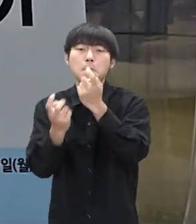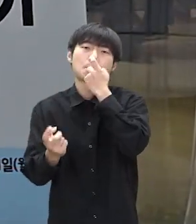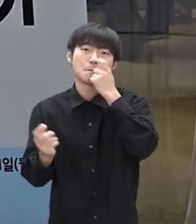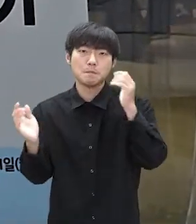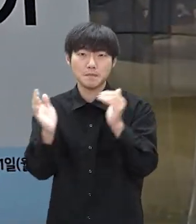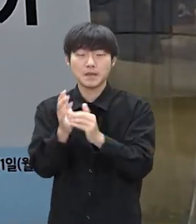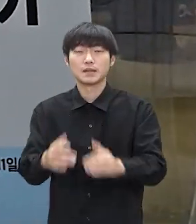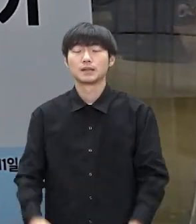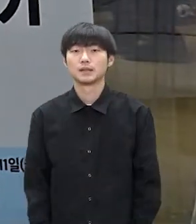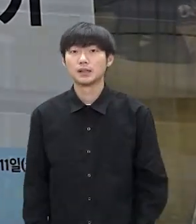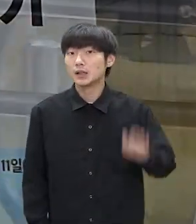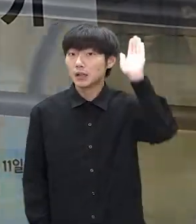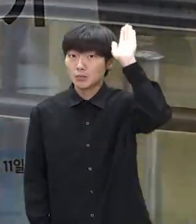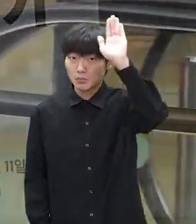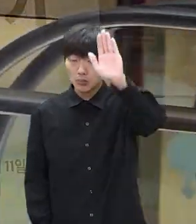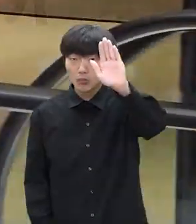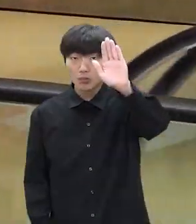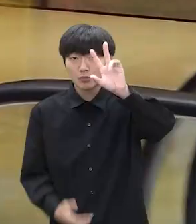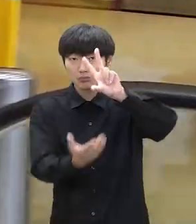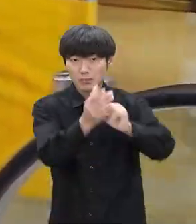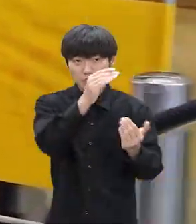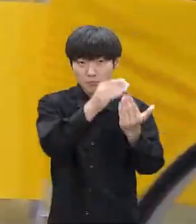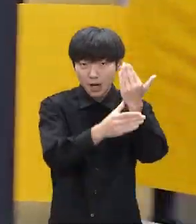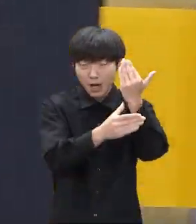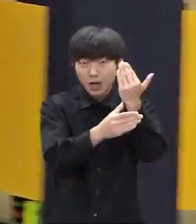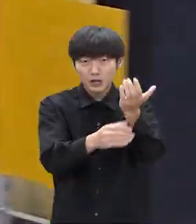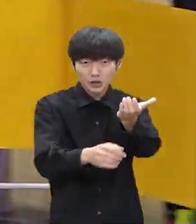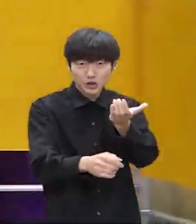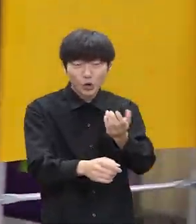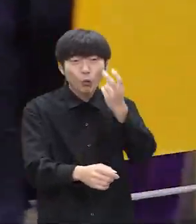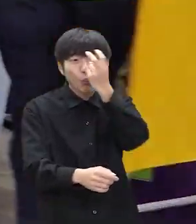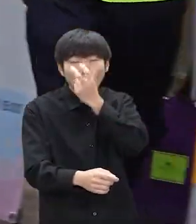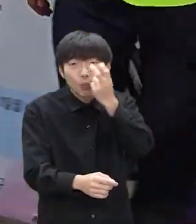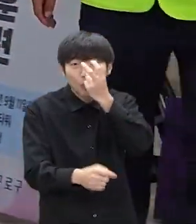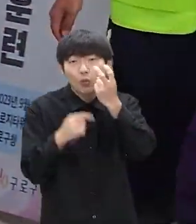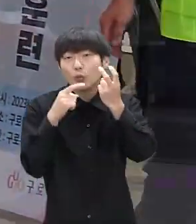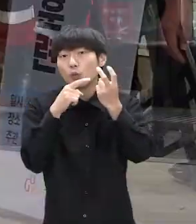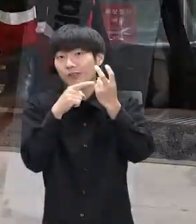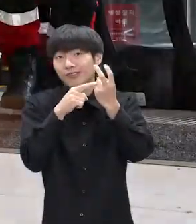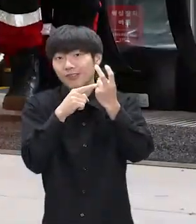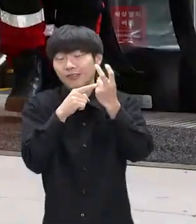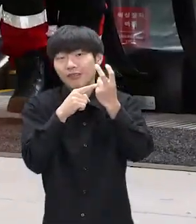등이 진행됐습니다. 구로구는 앞으로도 사고 발생에